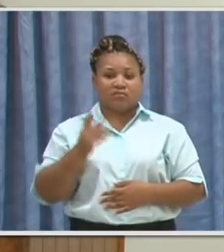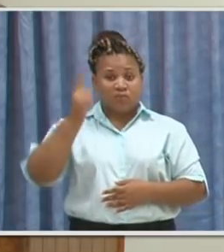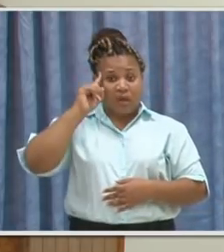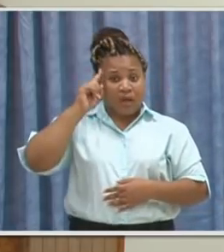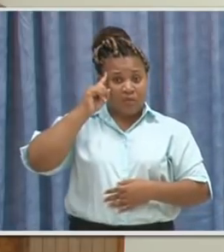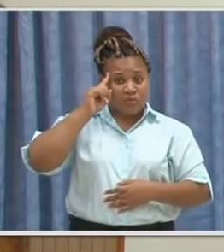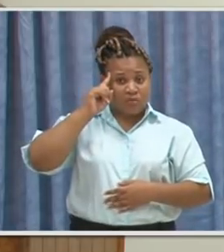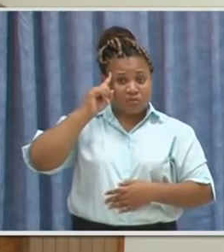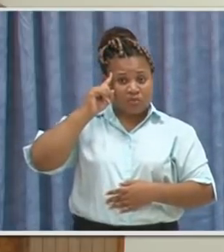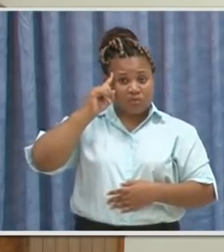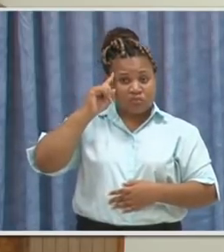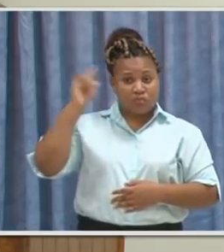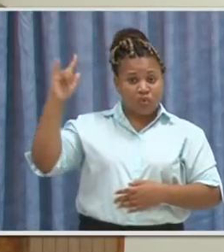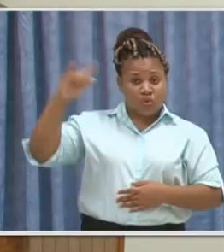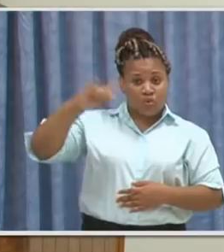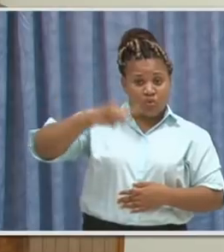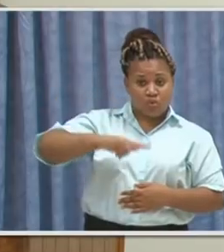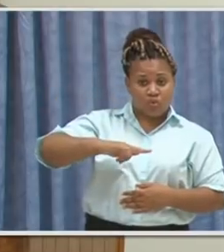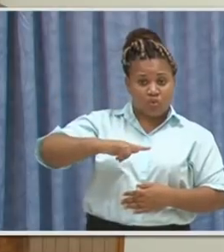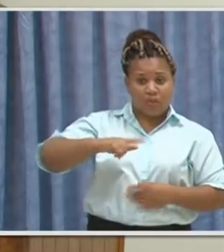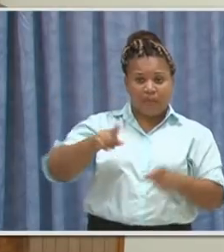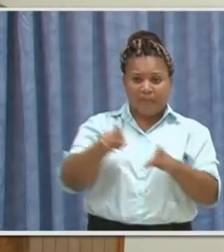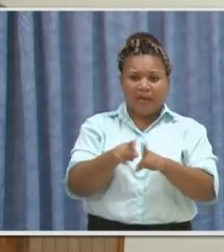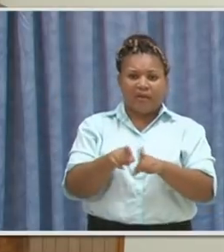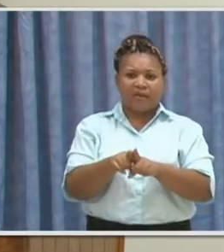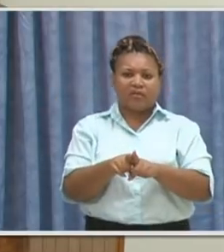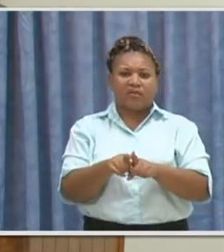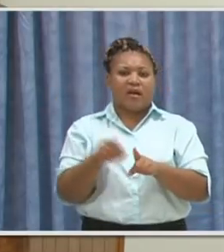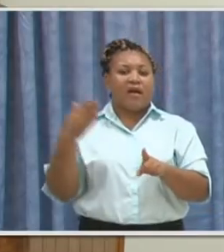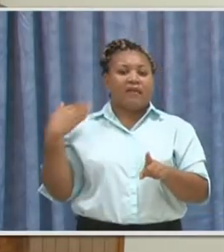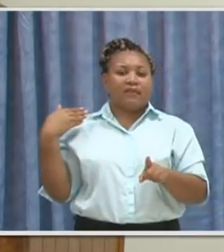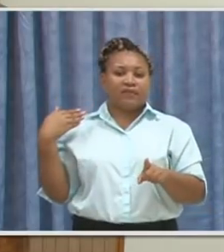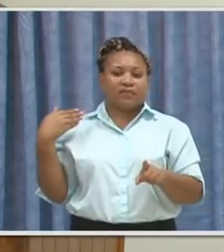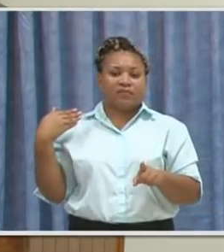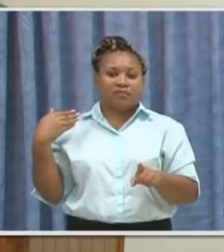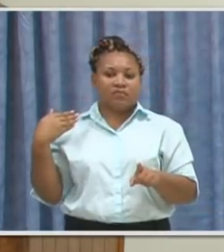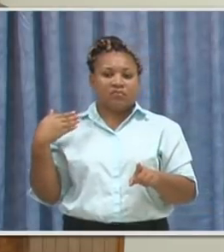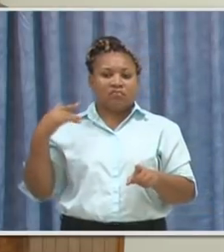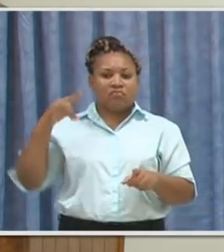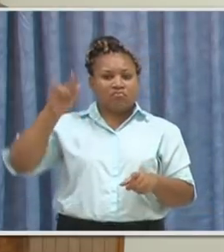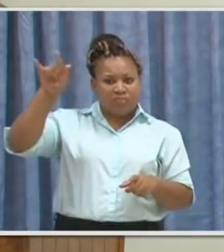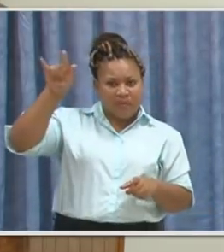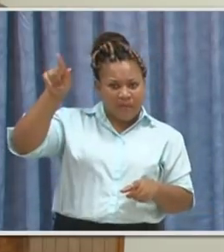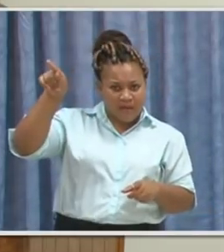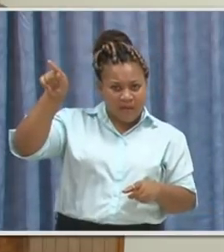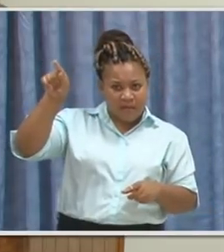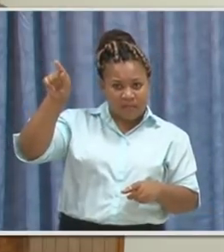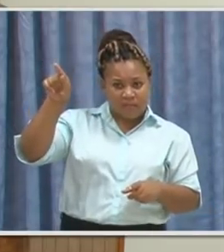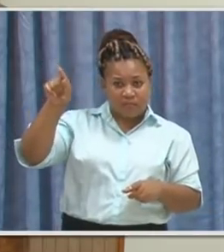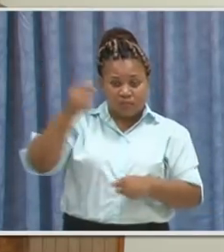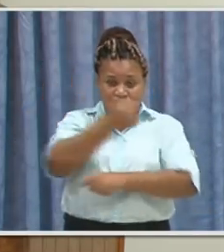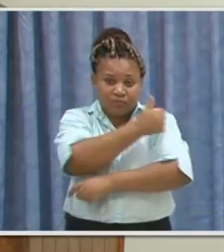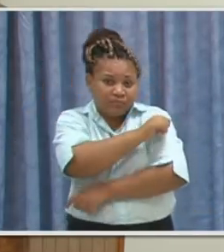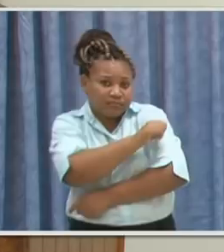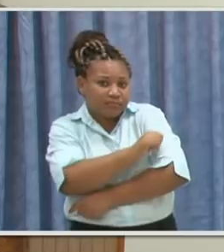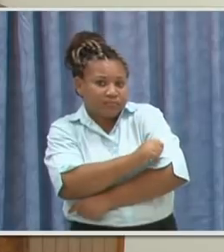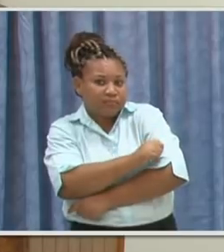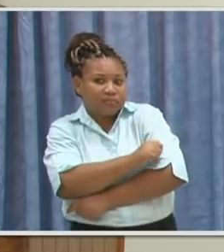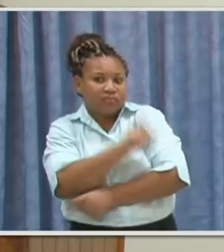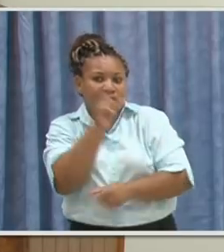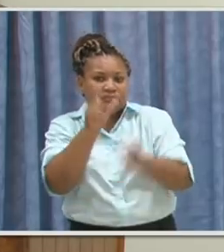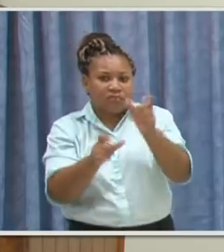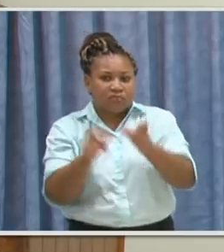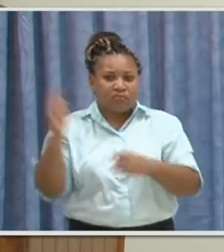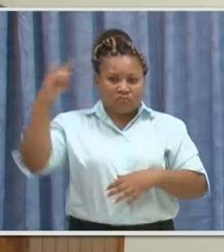capable manage zot. OK, so ban ki nous pas pour capable manage ces celles il pour contient ce traitement dans l'aine.